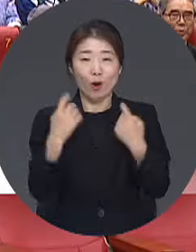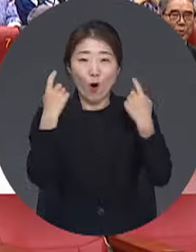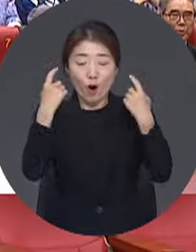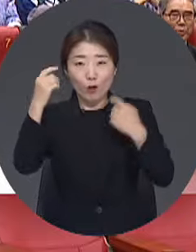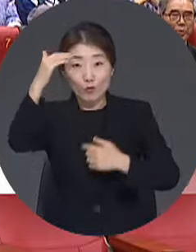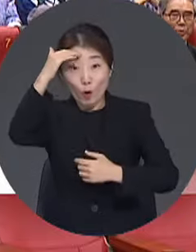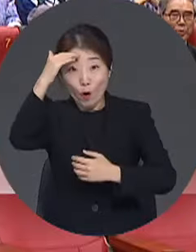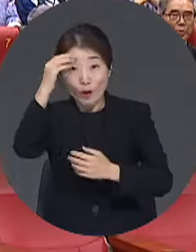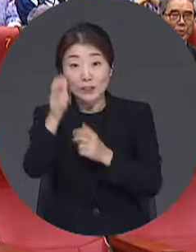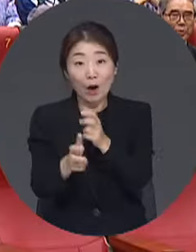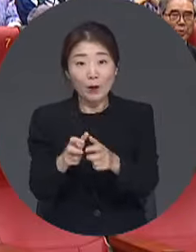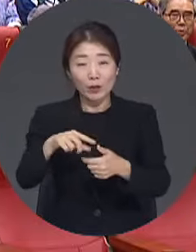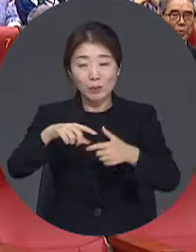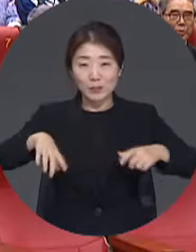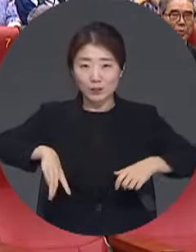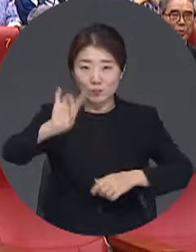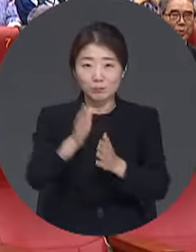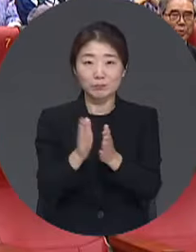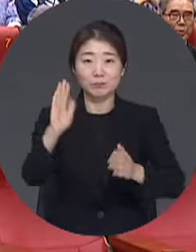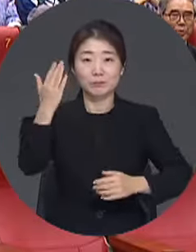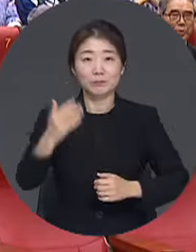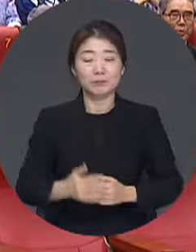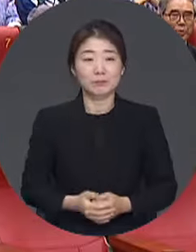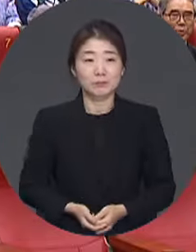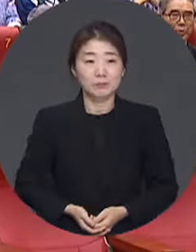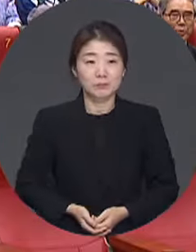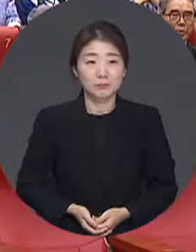처음으로 시작됐습니다 문철진